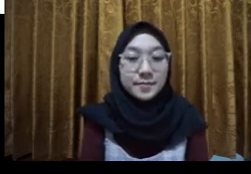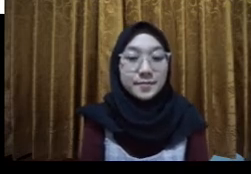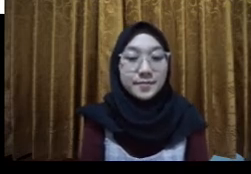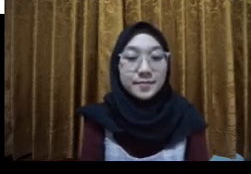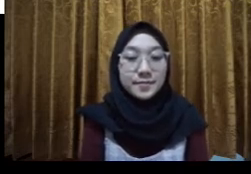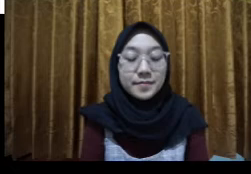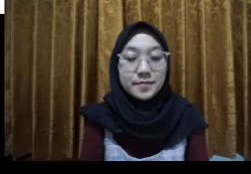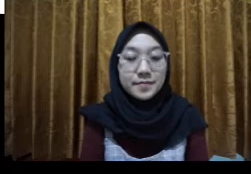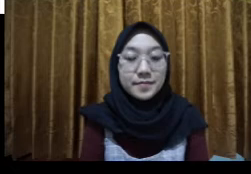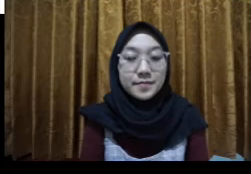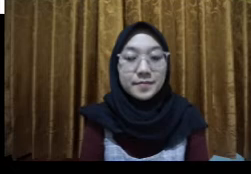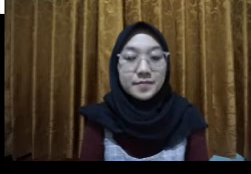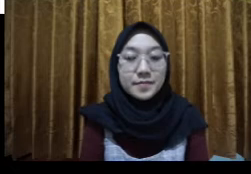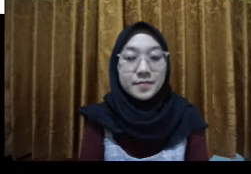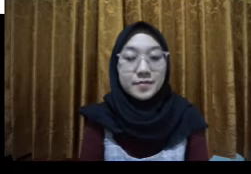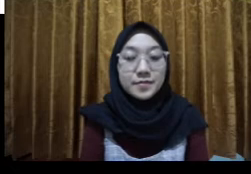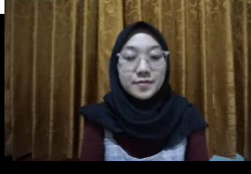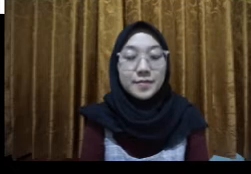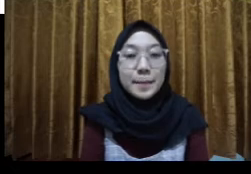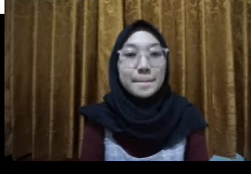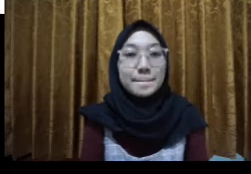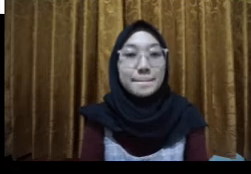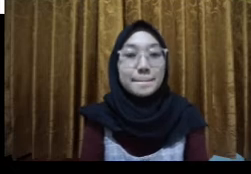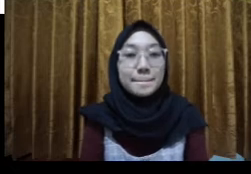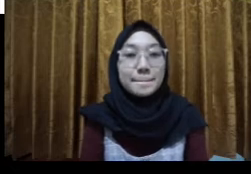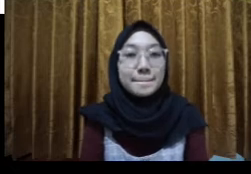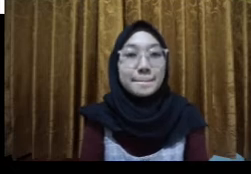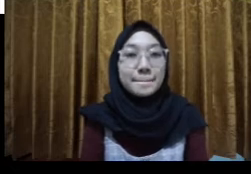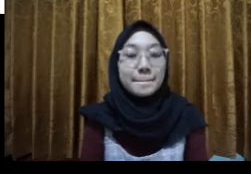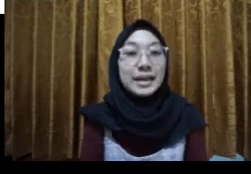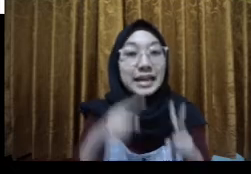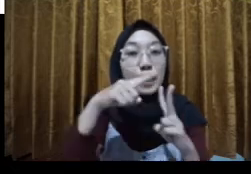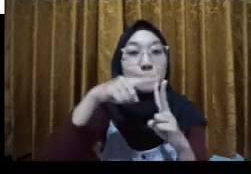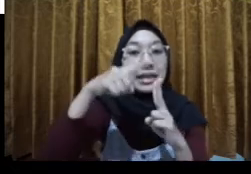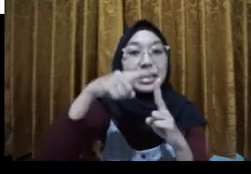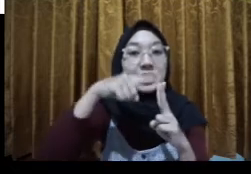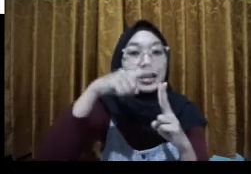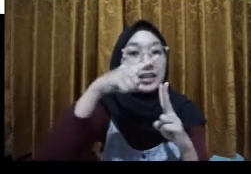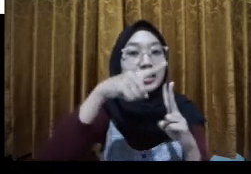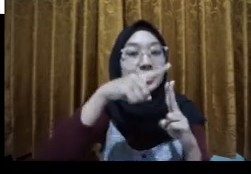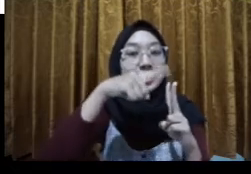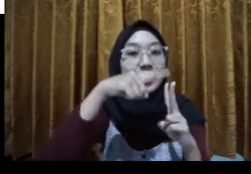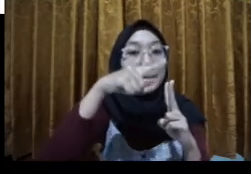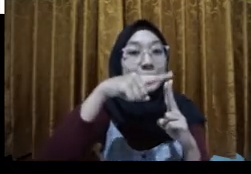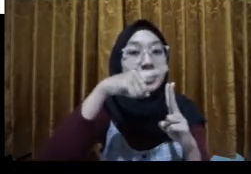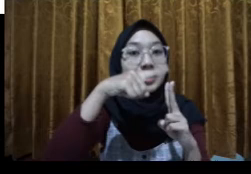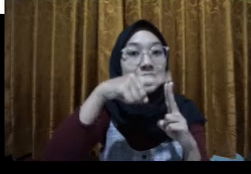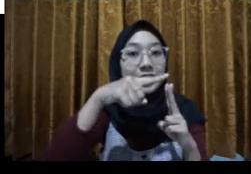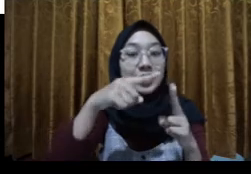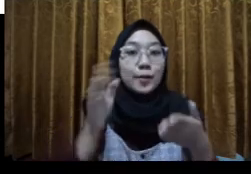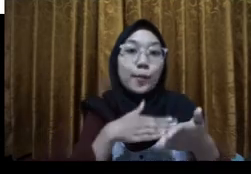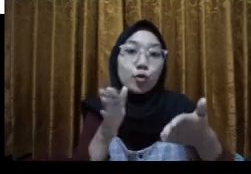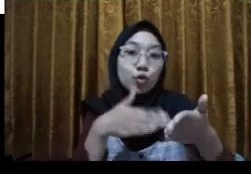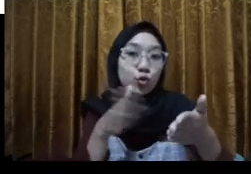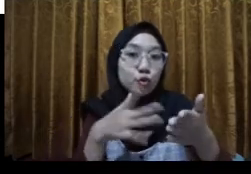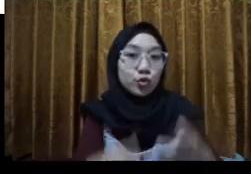Choose a book dialog. File name combo box colon set. Edit alt plus set blank. Nah, ada choose a book. Nah, kita akan memilih sebuah